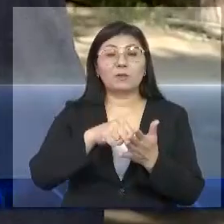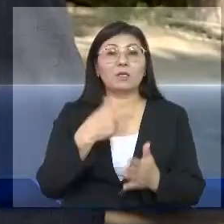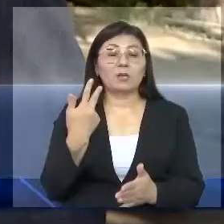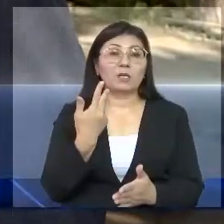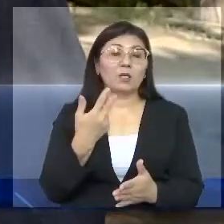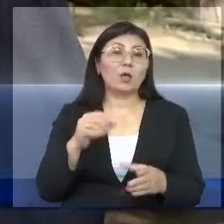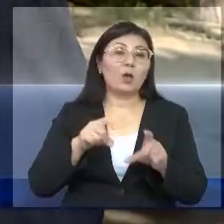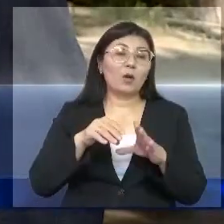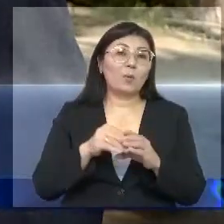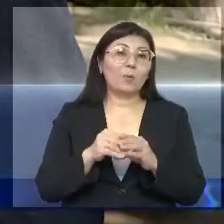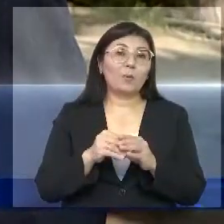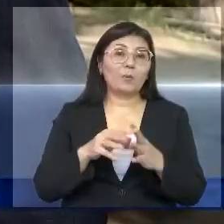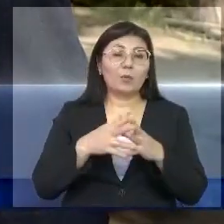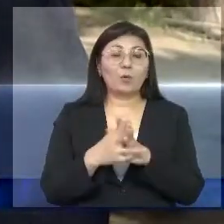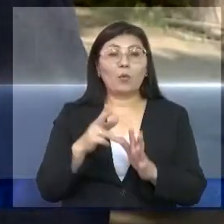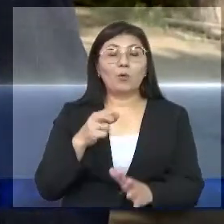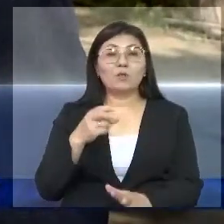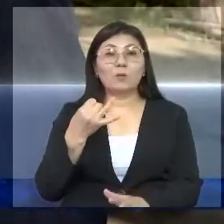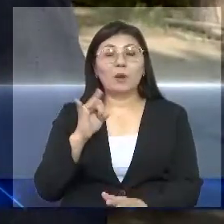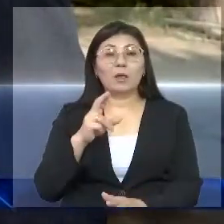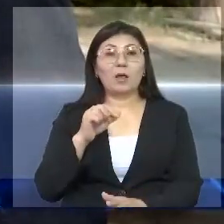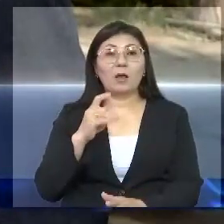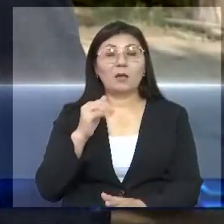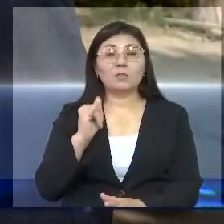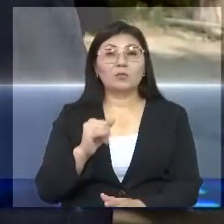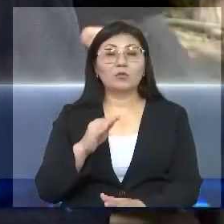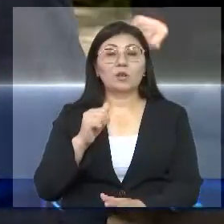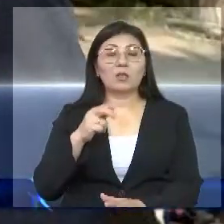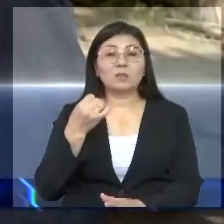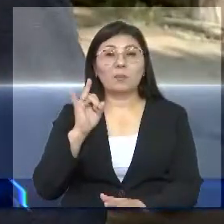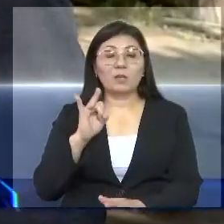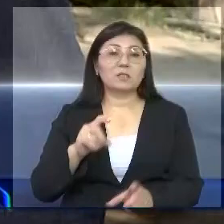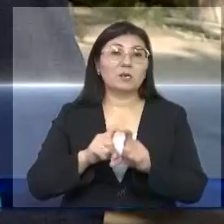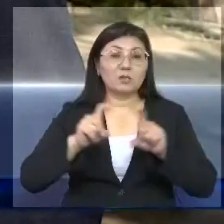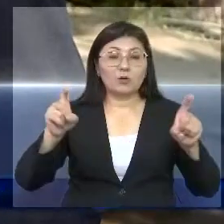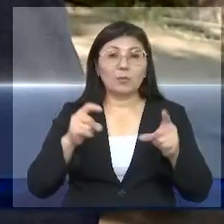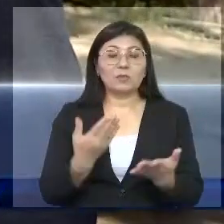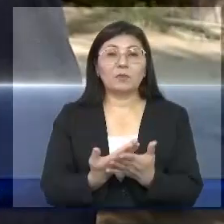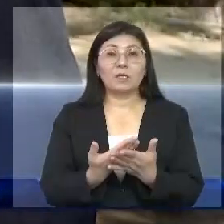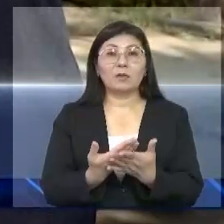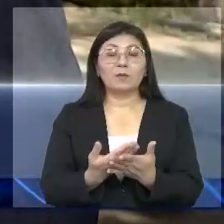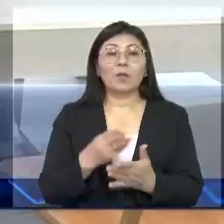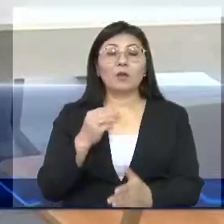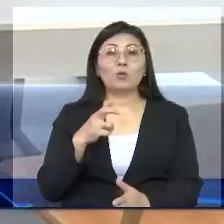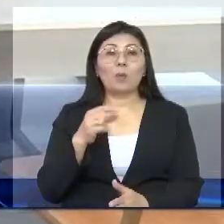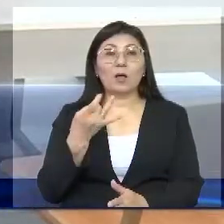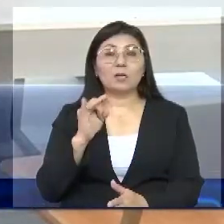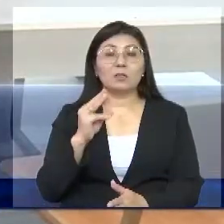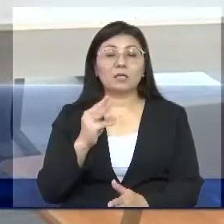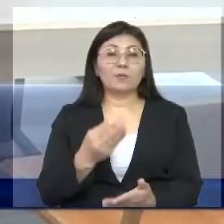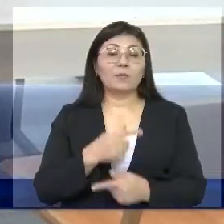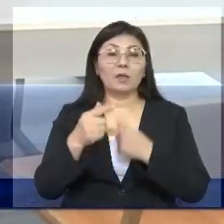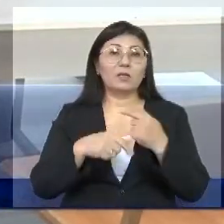учебных заведения это школы сёлах комба и Карасу а также жаксыбай Кольская основная школа в населённом пункте шубар что касается